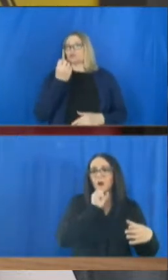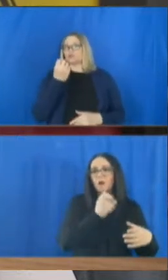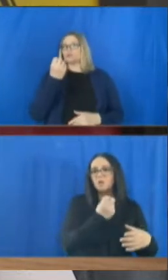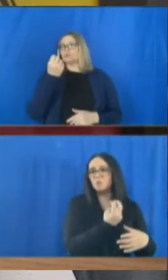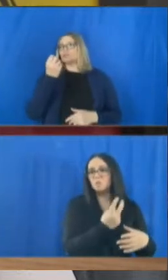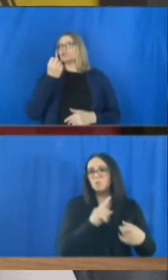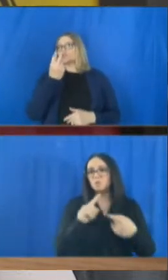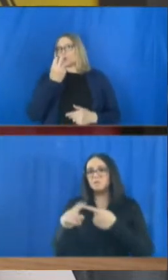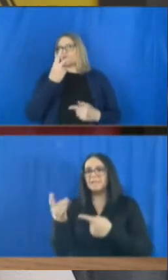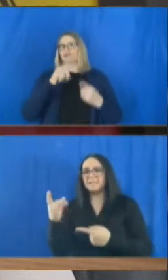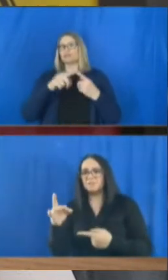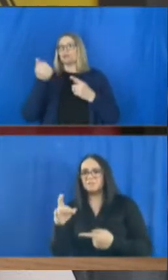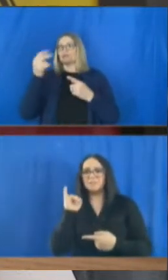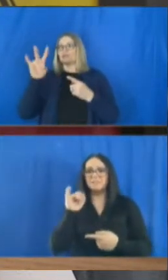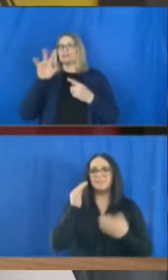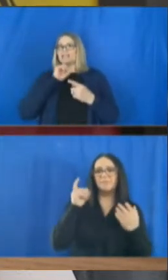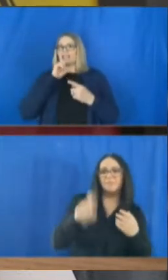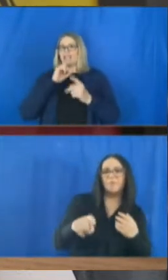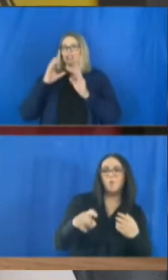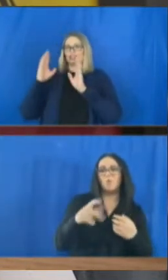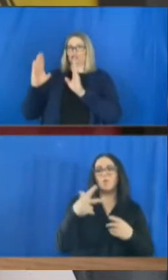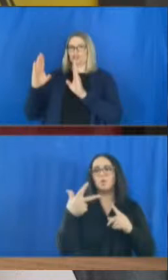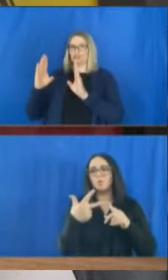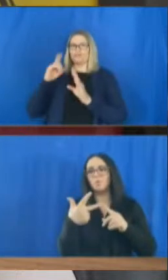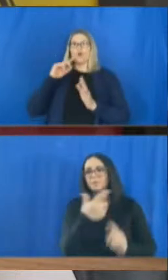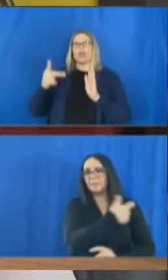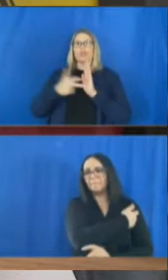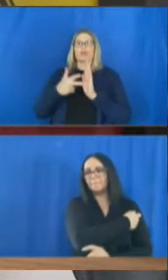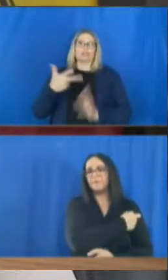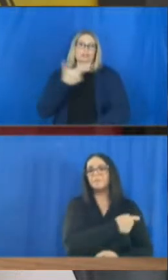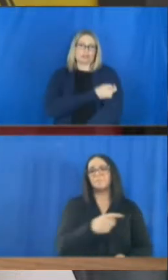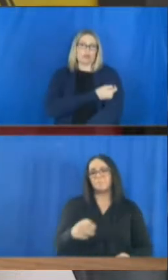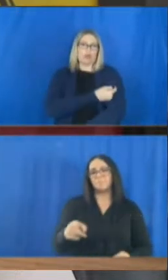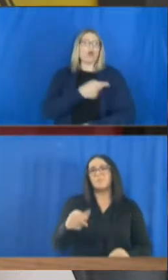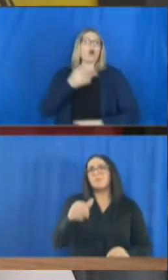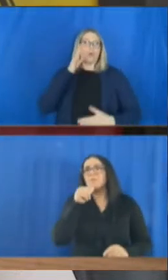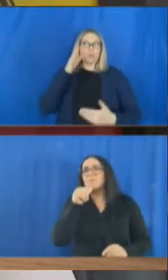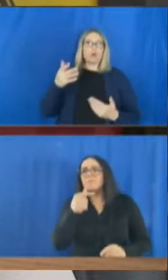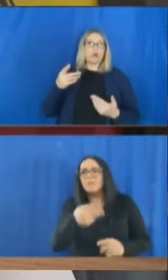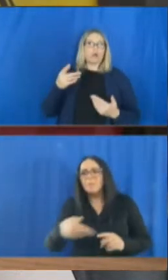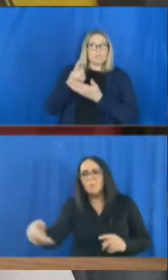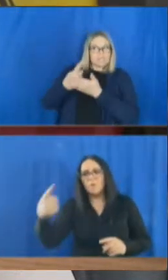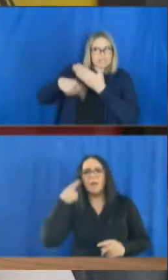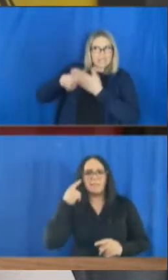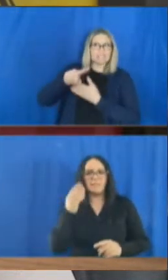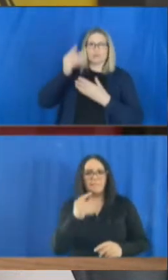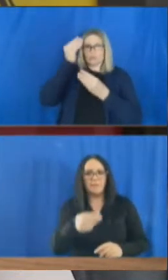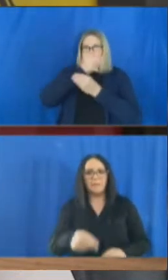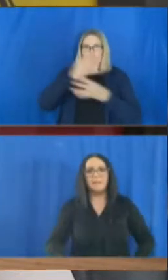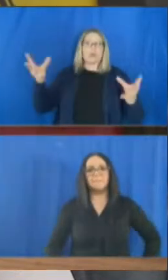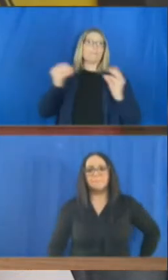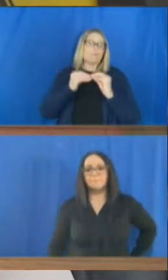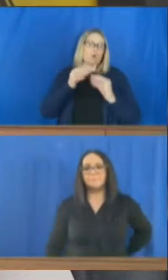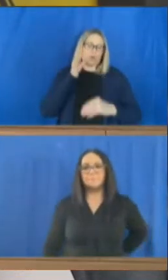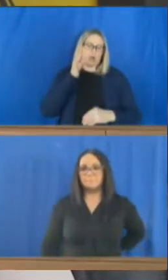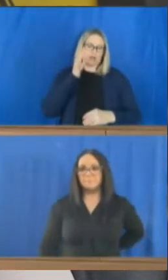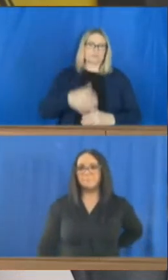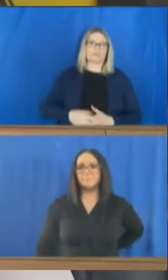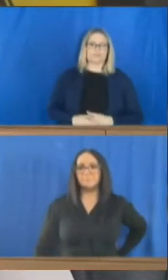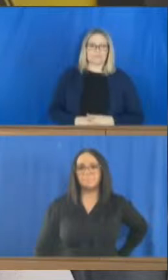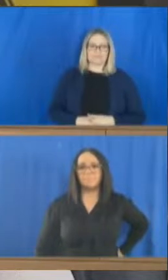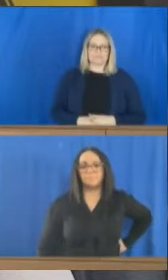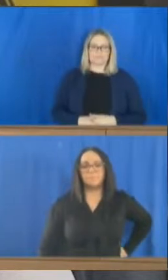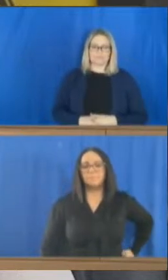Oui, bonjour. Ma première question est pour le Dr. Russell. Dans la balance des inconvénients là, qui guident vos décisions